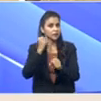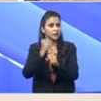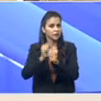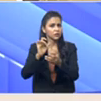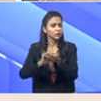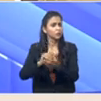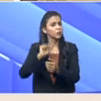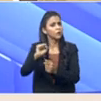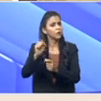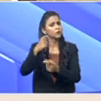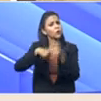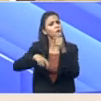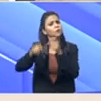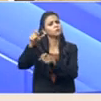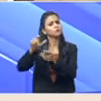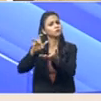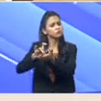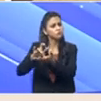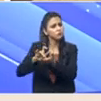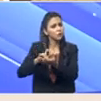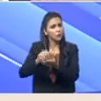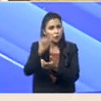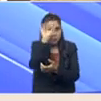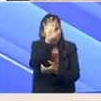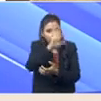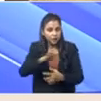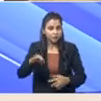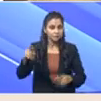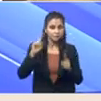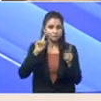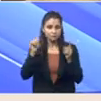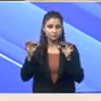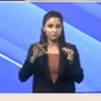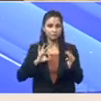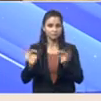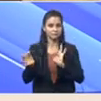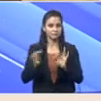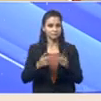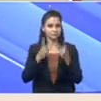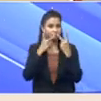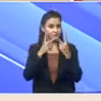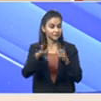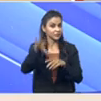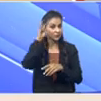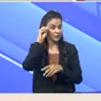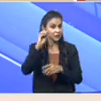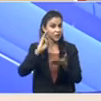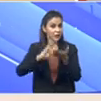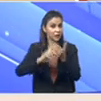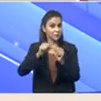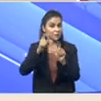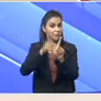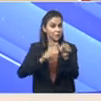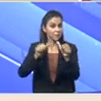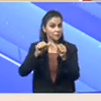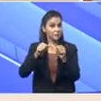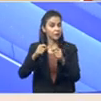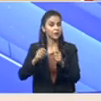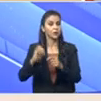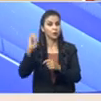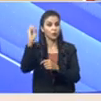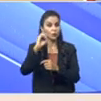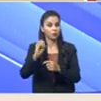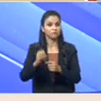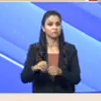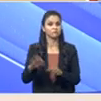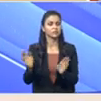के युवाओं को भारतनाट्यम सिखा रही है और मारिया वाल्देस ओडिसी नृत्य